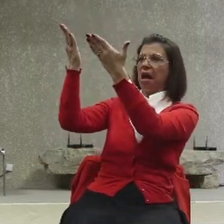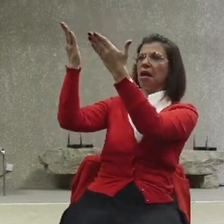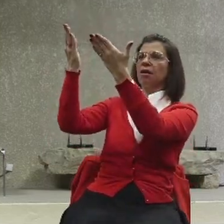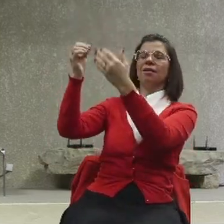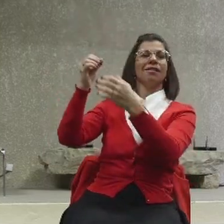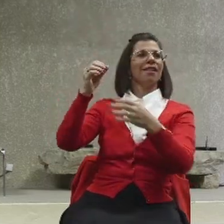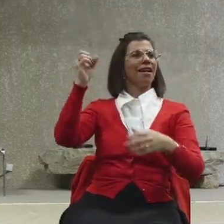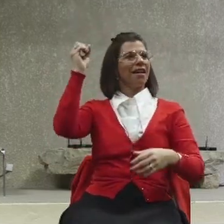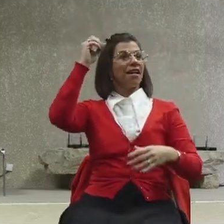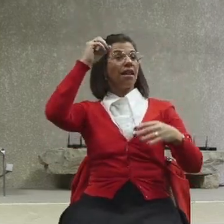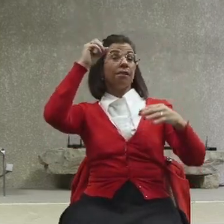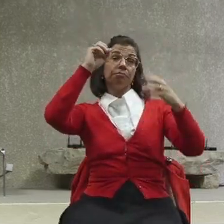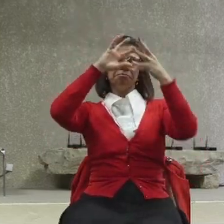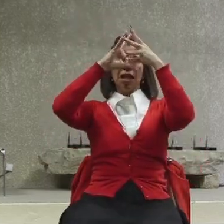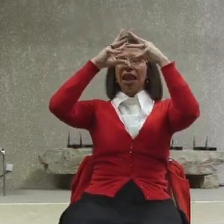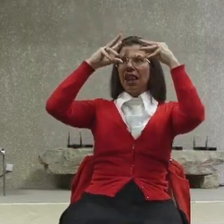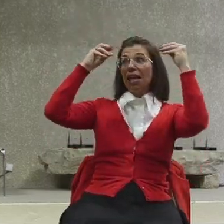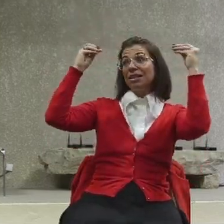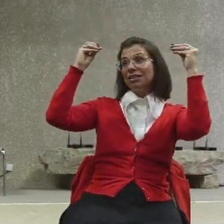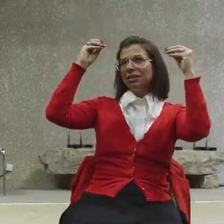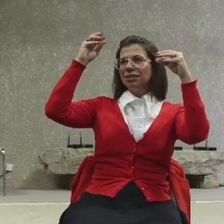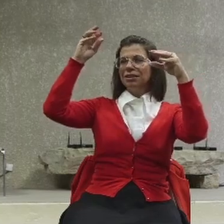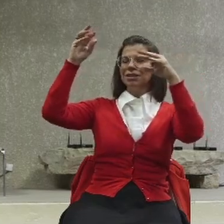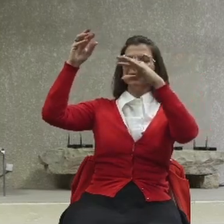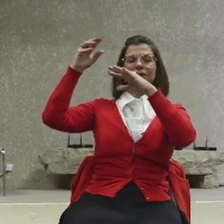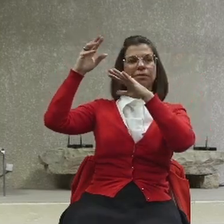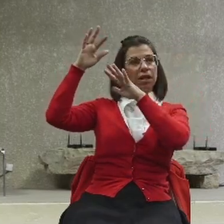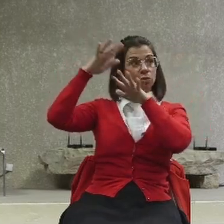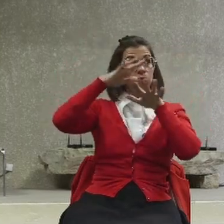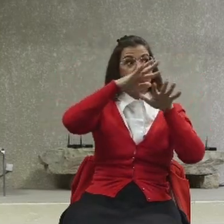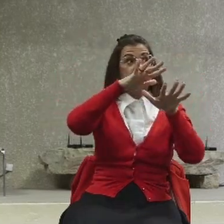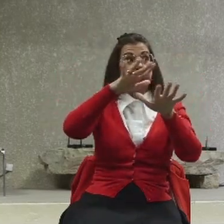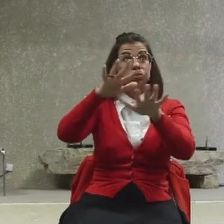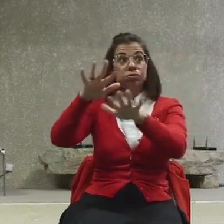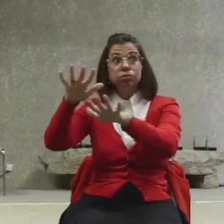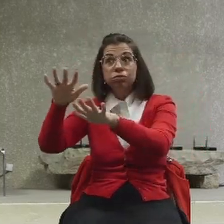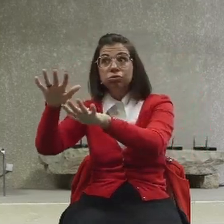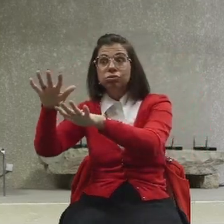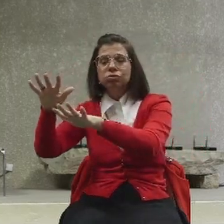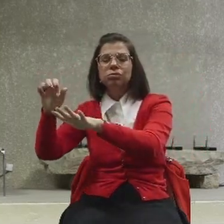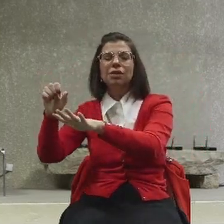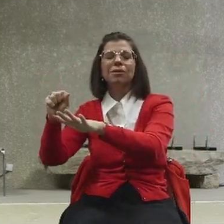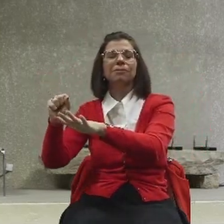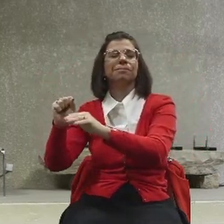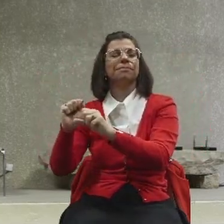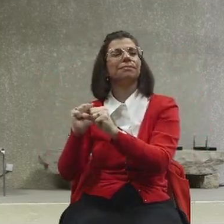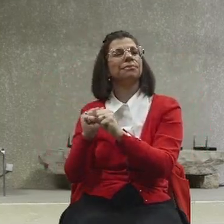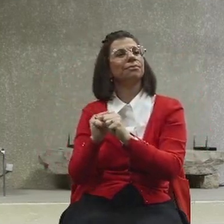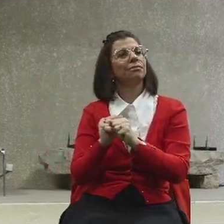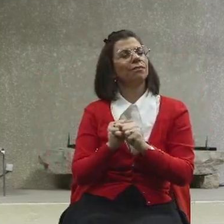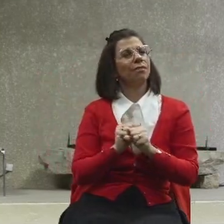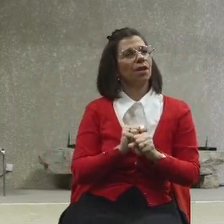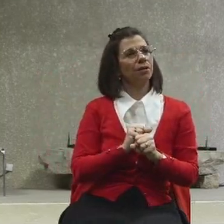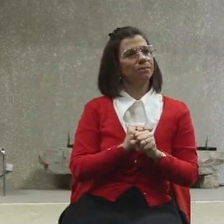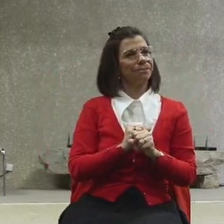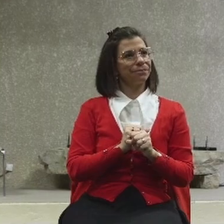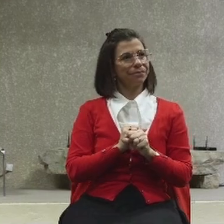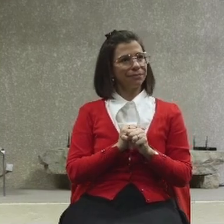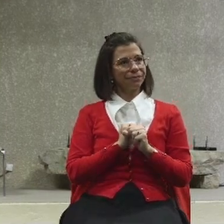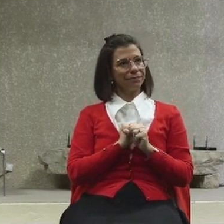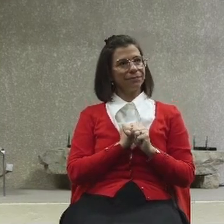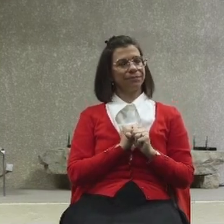va, la culpabilité disparaît. Romains 8 nous dit, il n'y a plus de condamnation pour ceux qui sont en